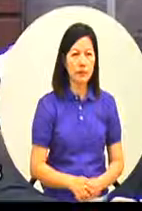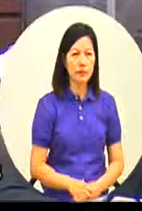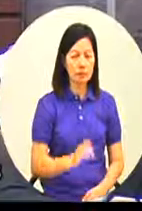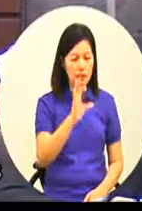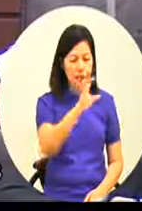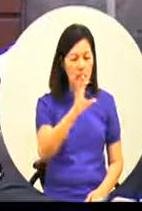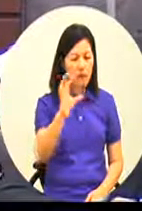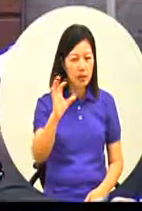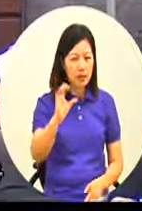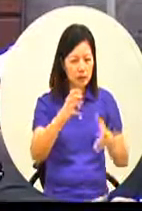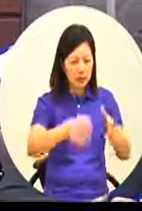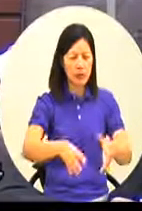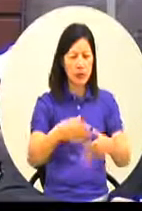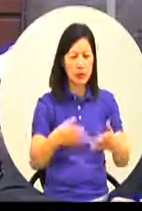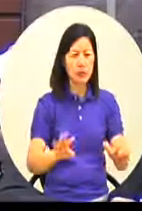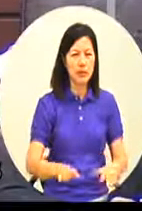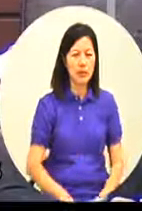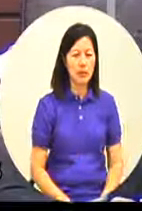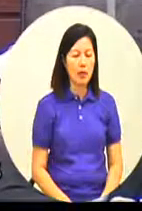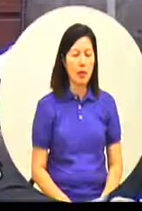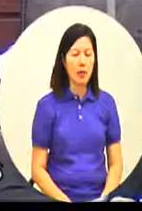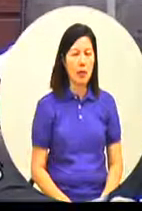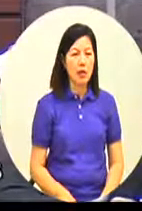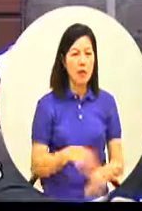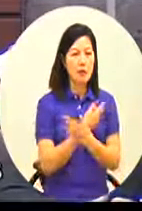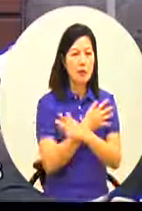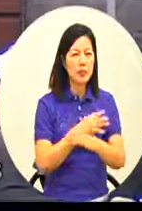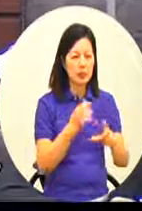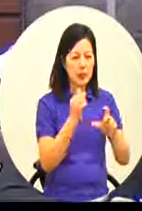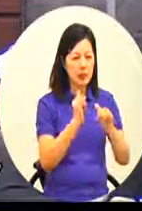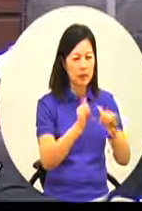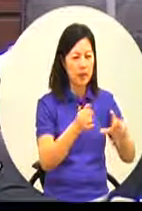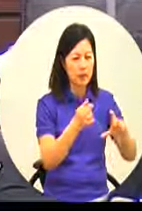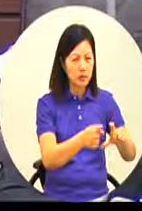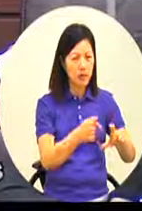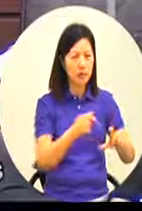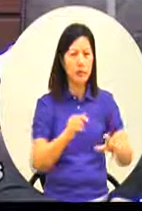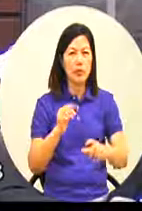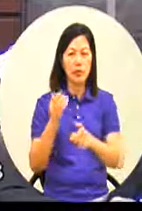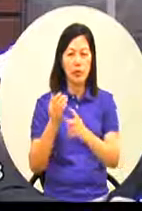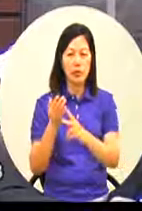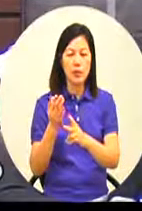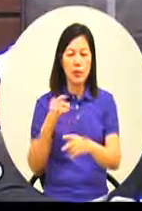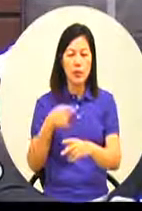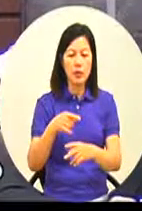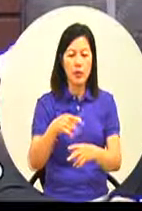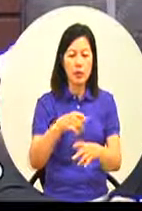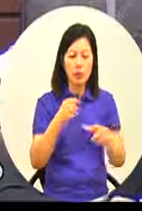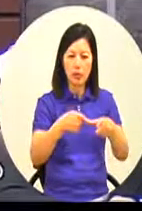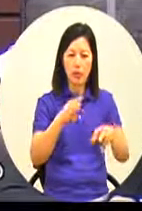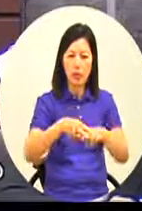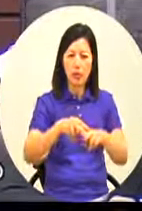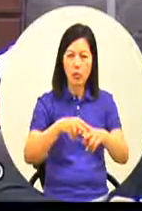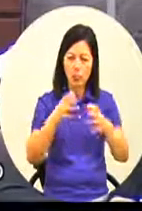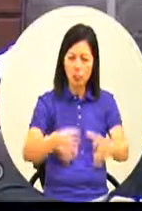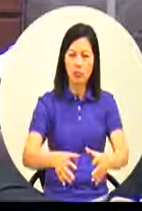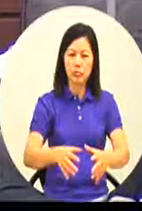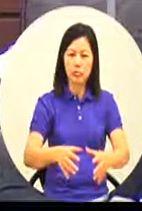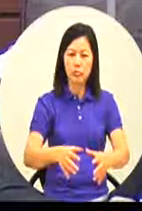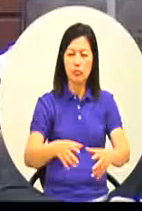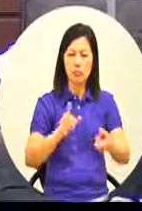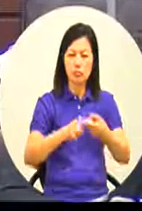想讲，不管是社区里活动中心，这本来就是讲咱的所有的公共设施。那当然，在公共设